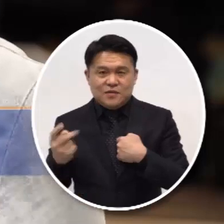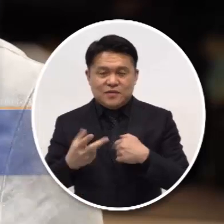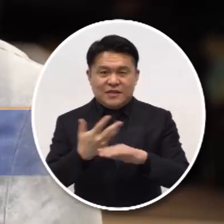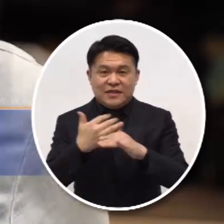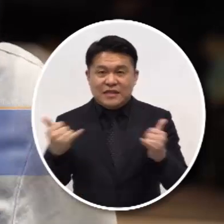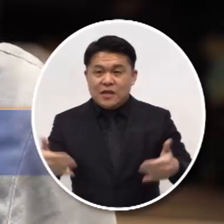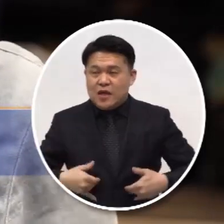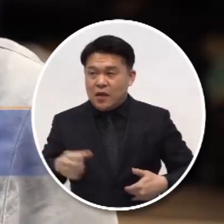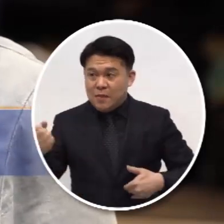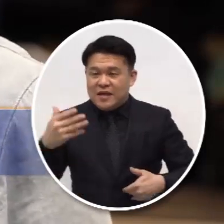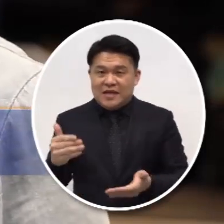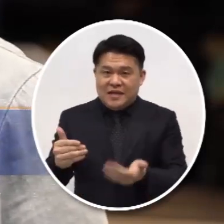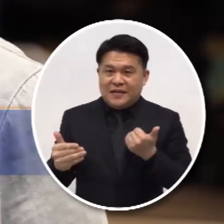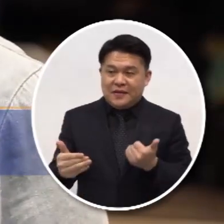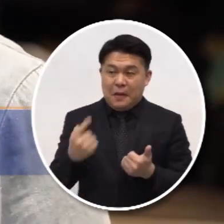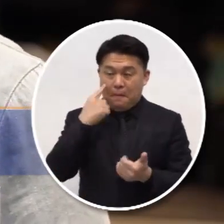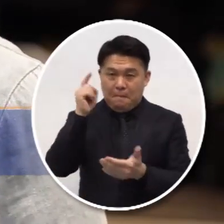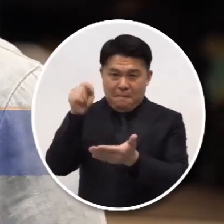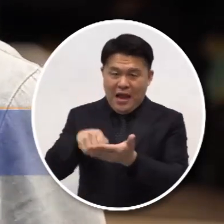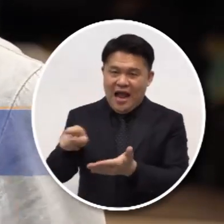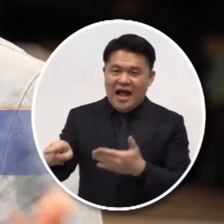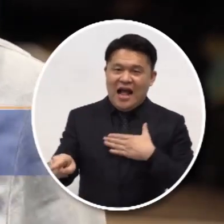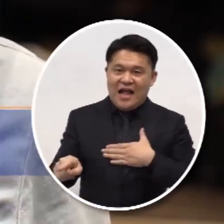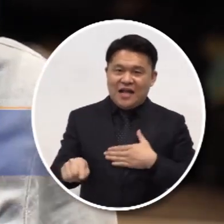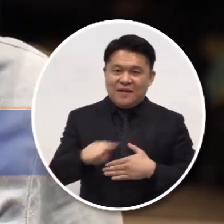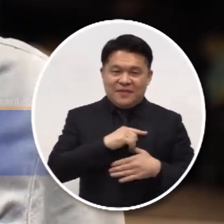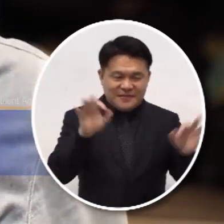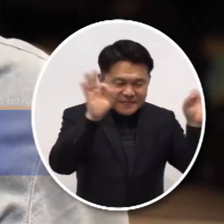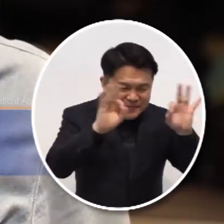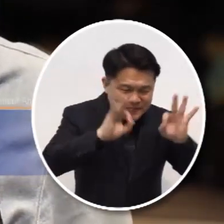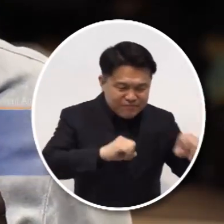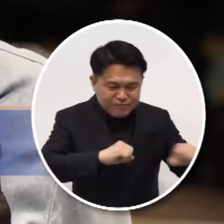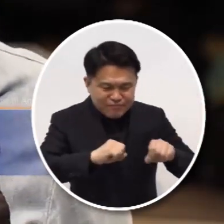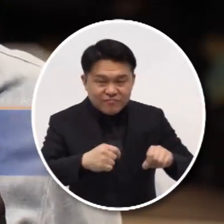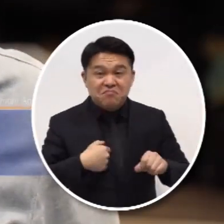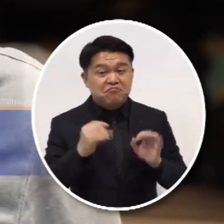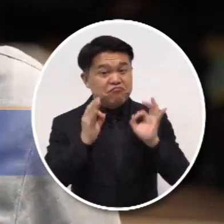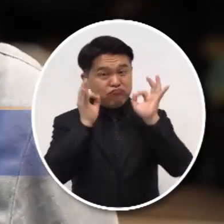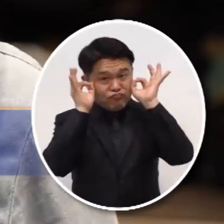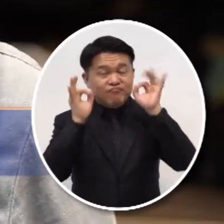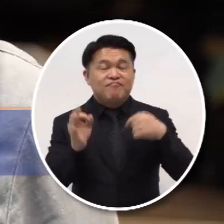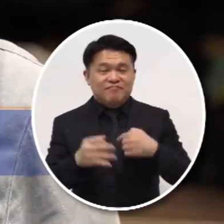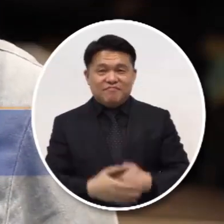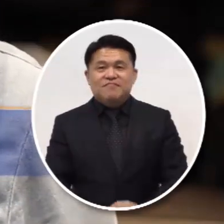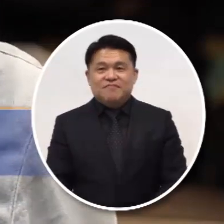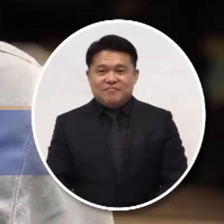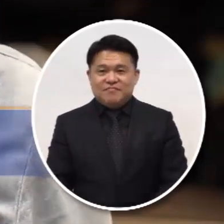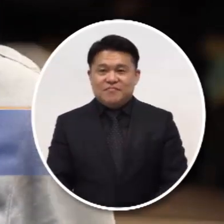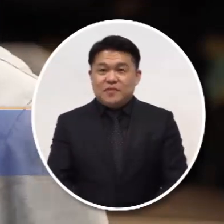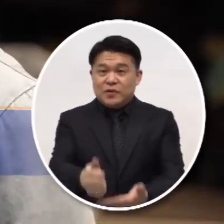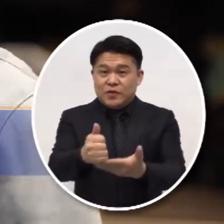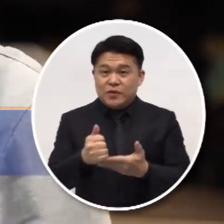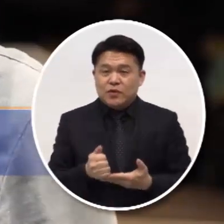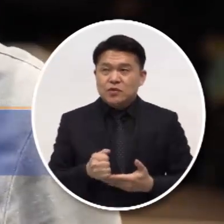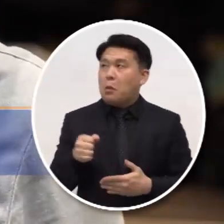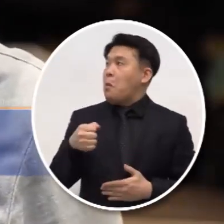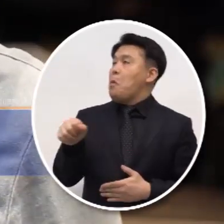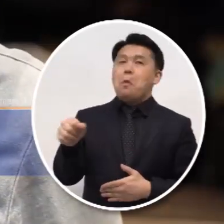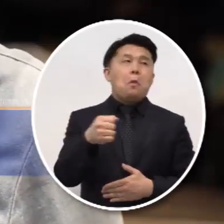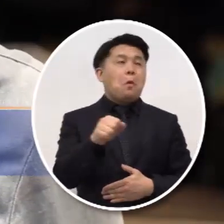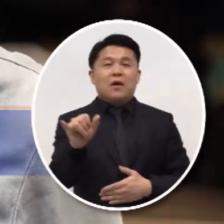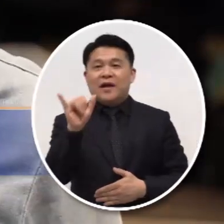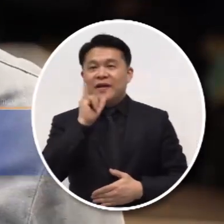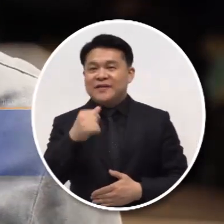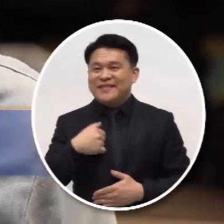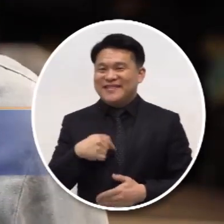다른 사람들이 필요한 게 말하기 전에 제가 먼저 찾아서 하려고. 네. 만약 손님들이 두리번거린다